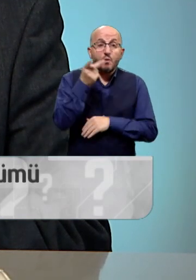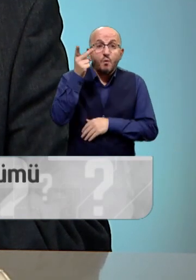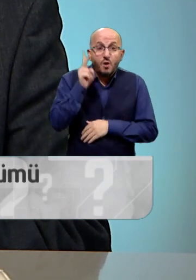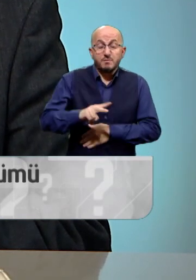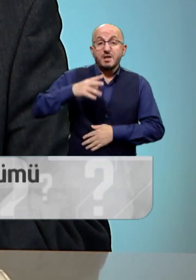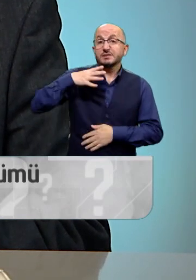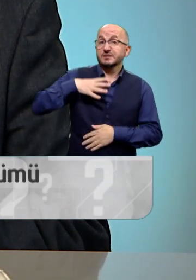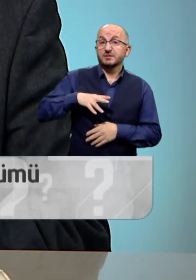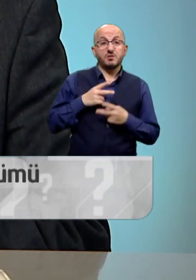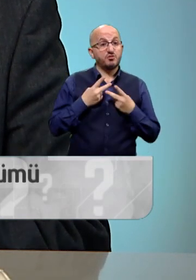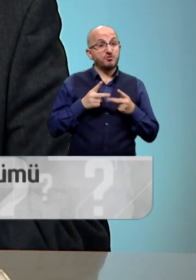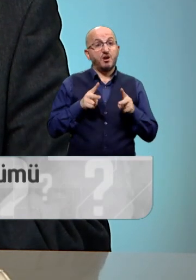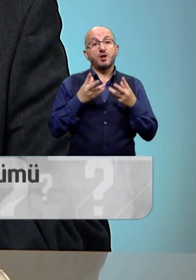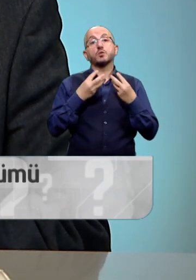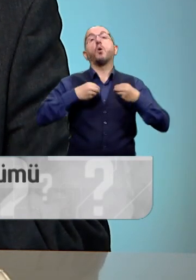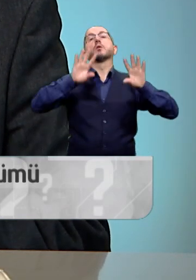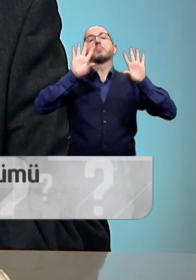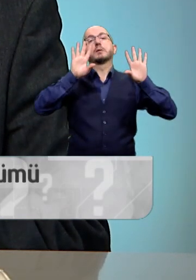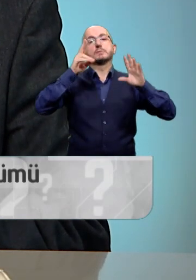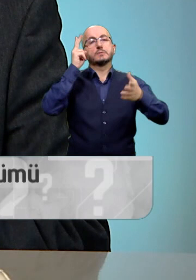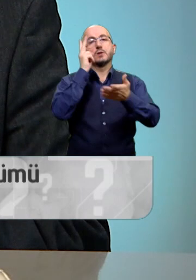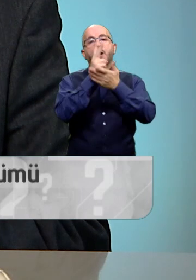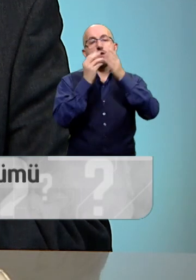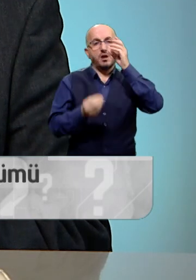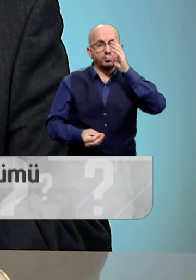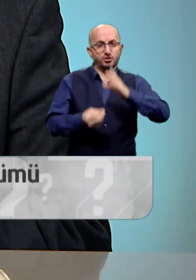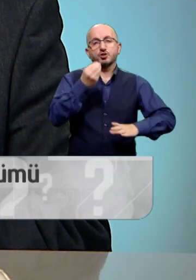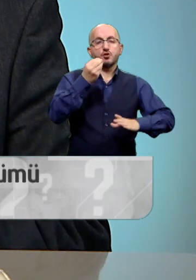temenni etmenin caiz olmadığı kararı çıkıyor.